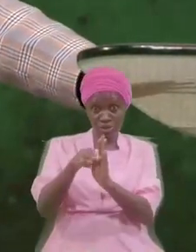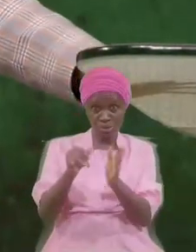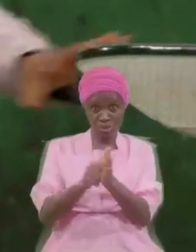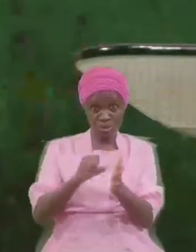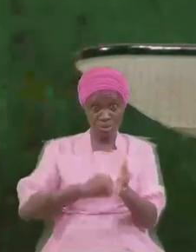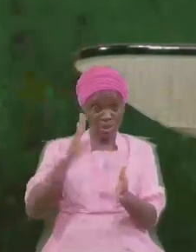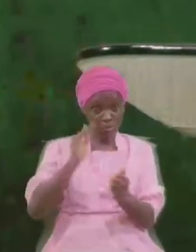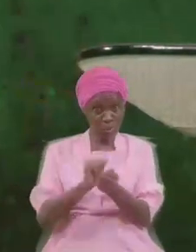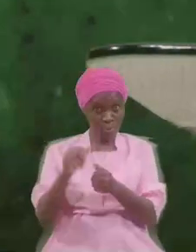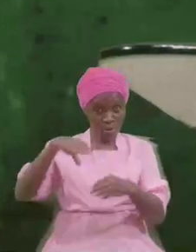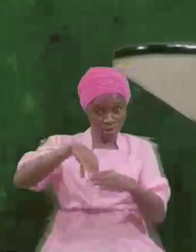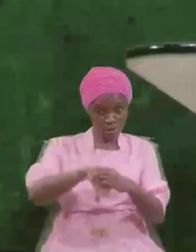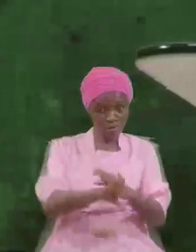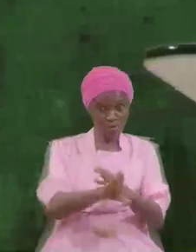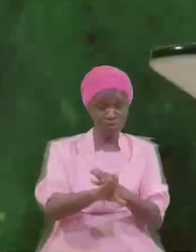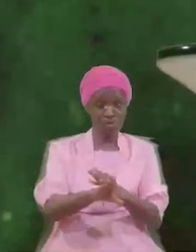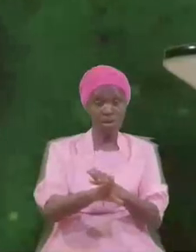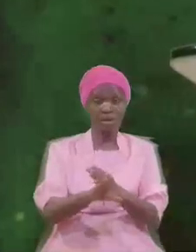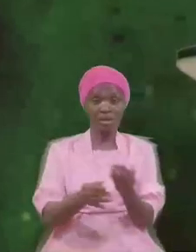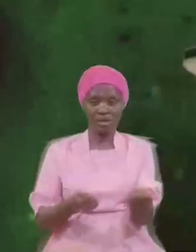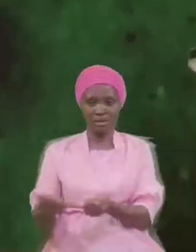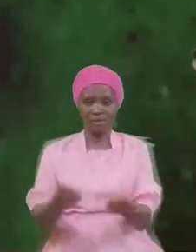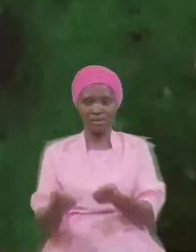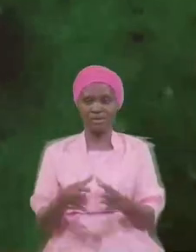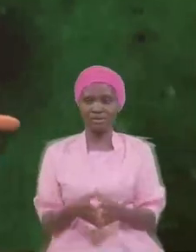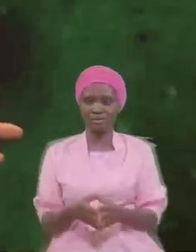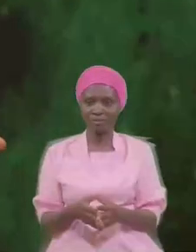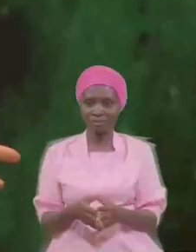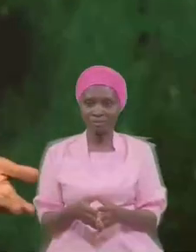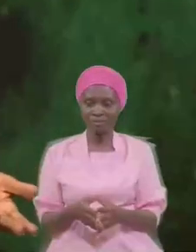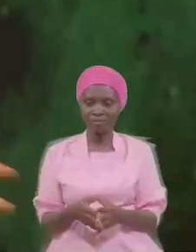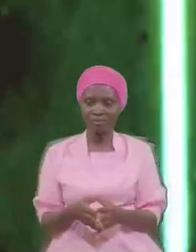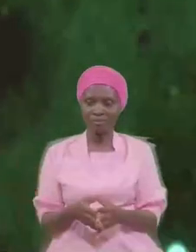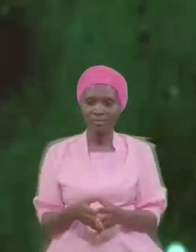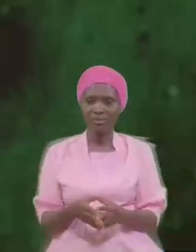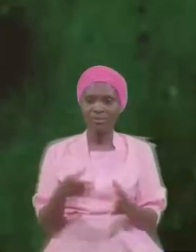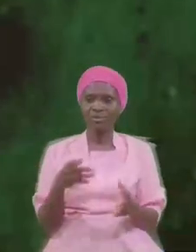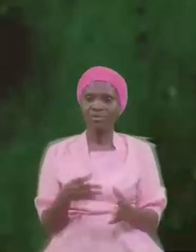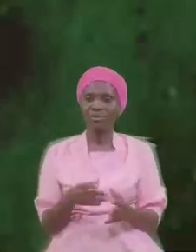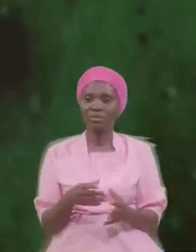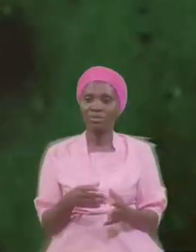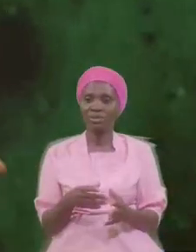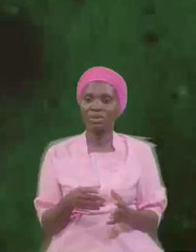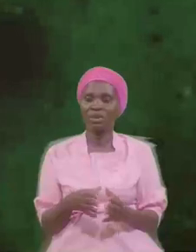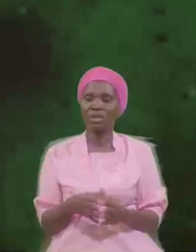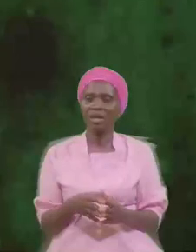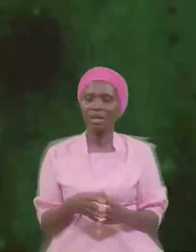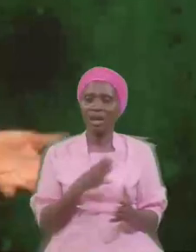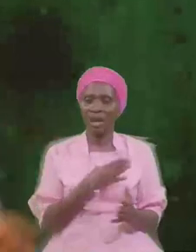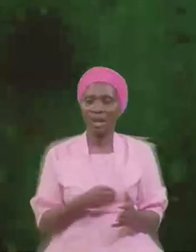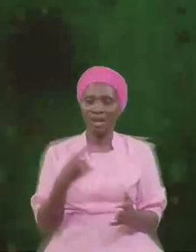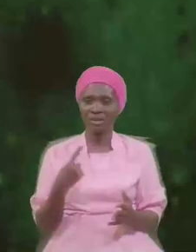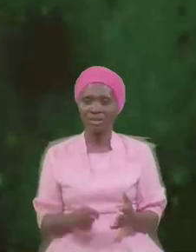et rentrer. Lorsque nous sommes sortis, le chef de sécurité ne savait pas ce qui s'est passé. Lorsqu'il est arrivé, il a dit,